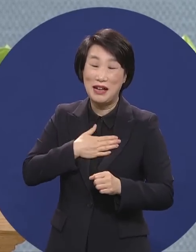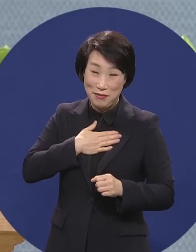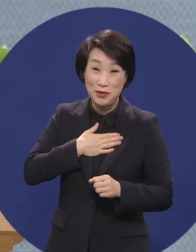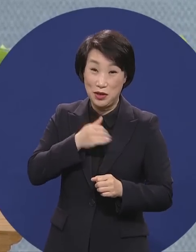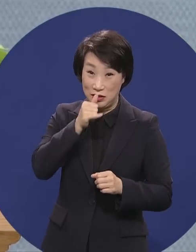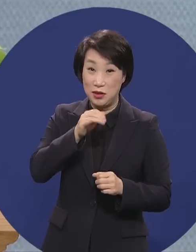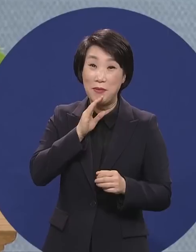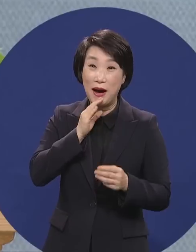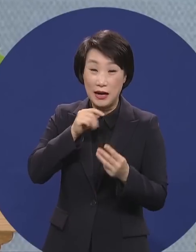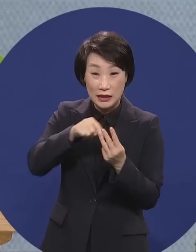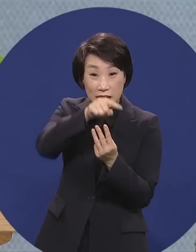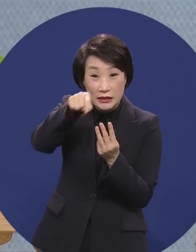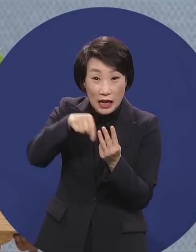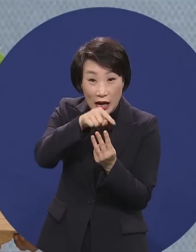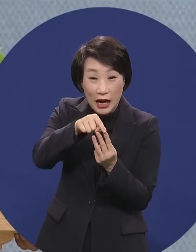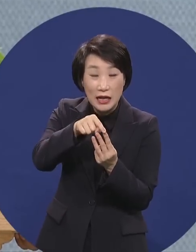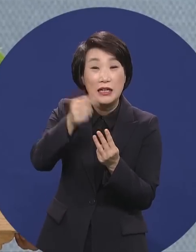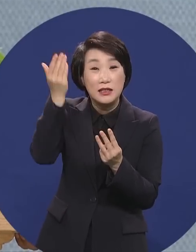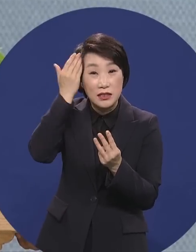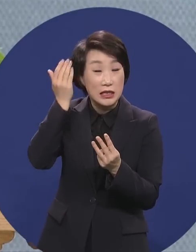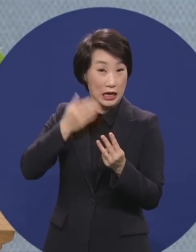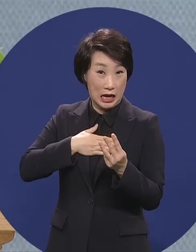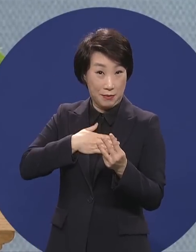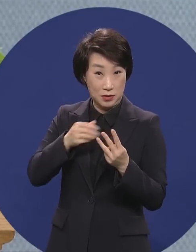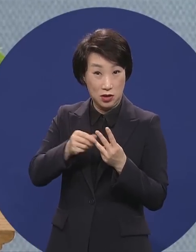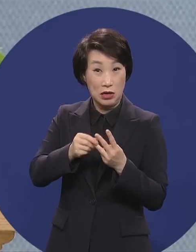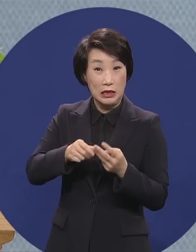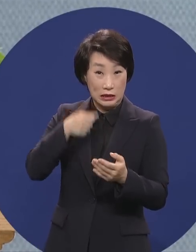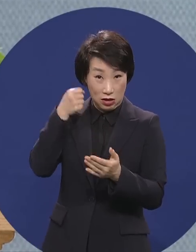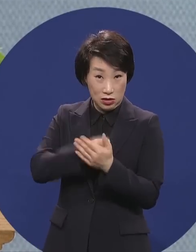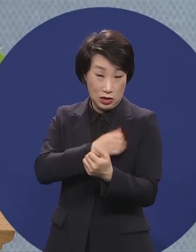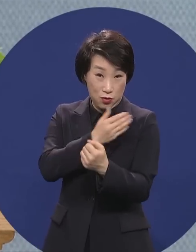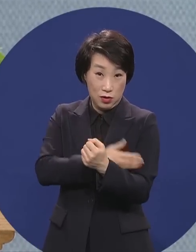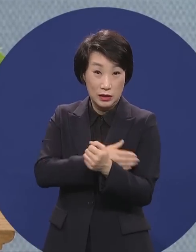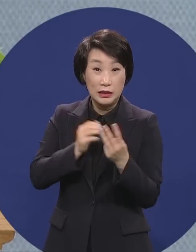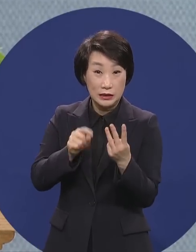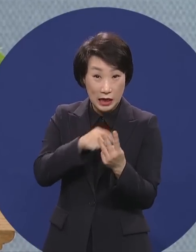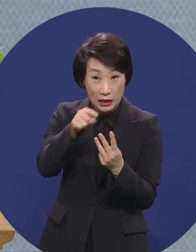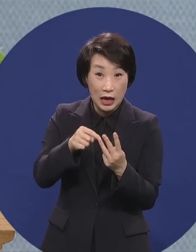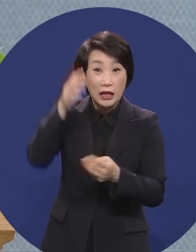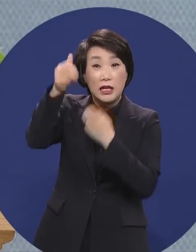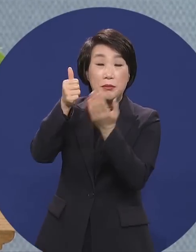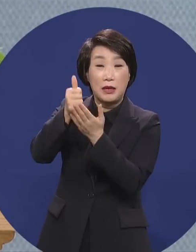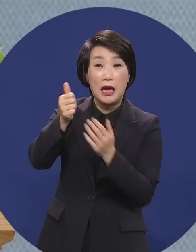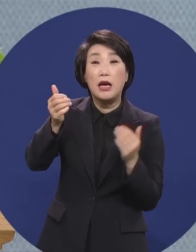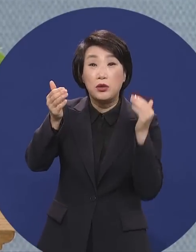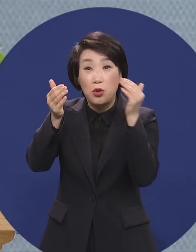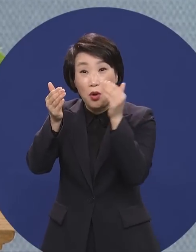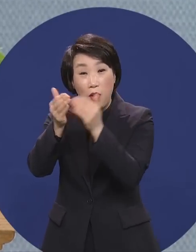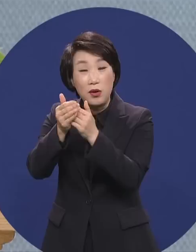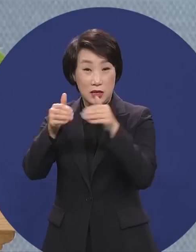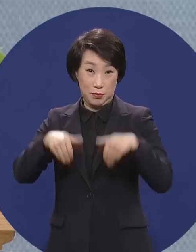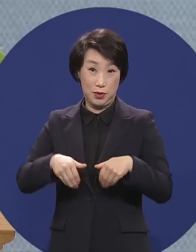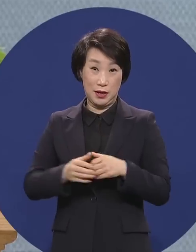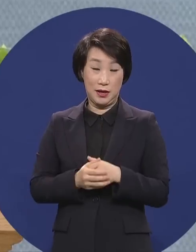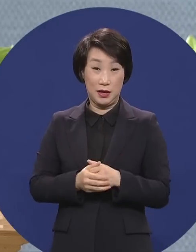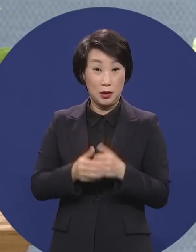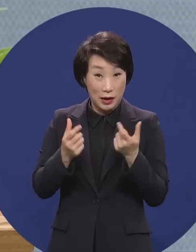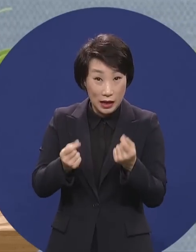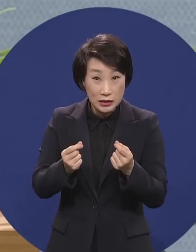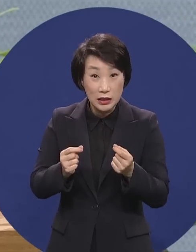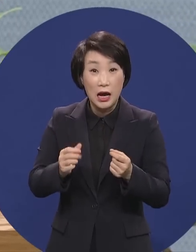감성, 이 세 가지의 인격으로 하나님께 도달하도록 살아야 되는데,